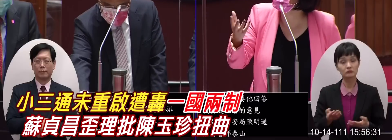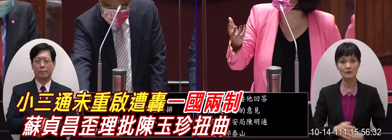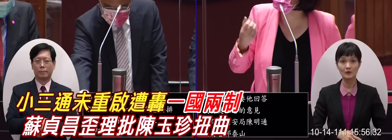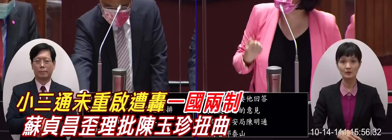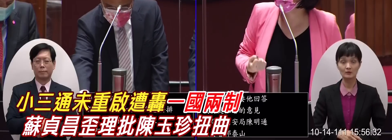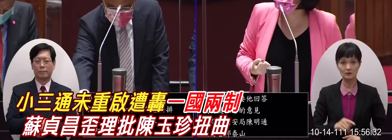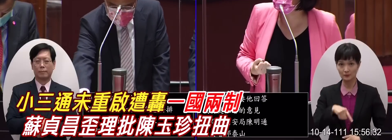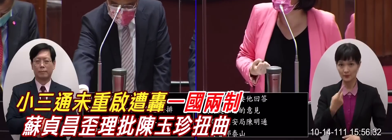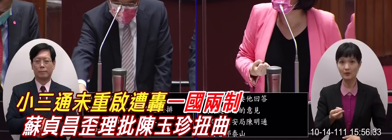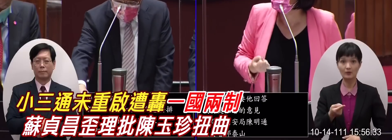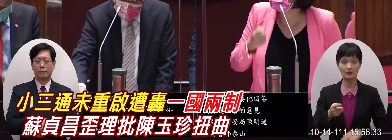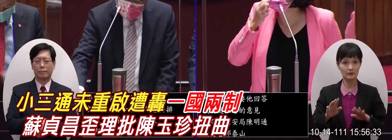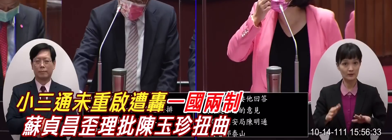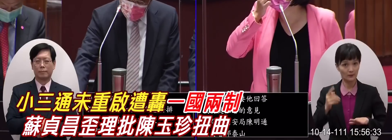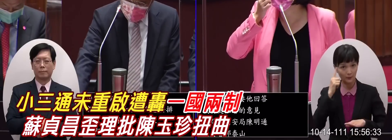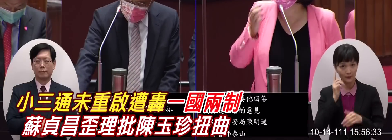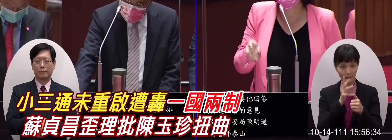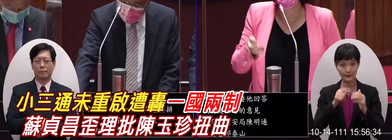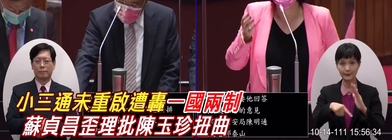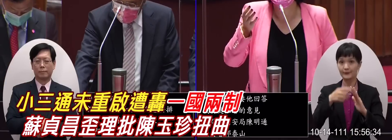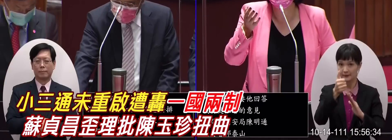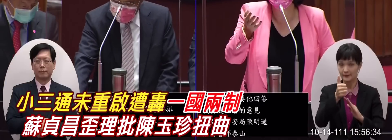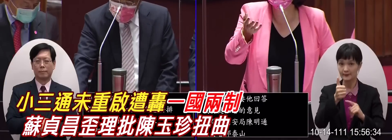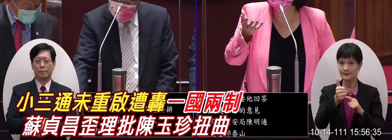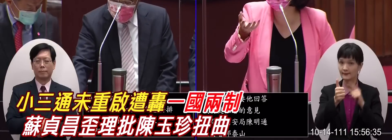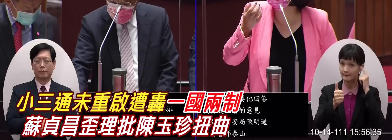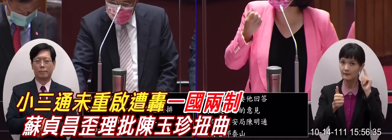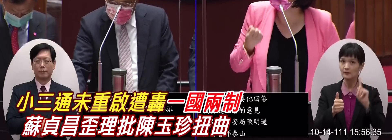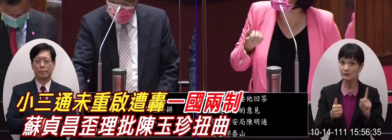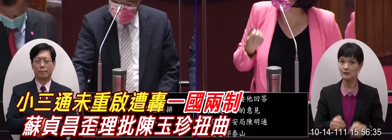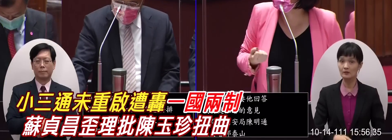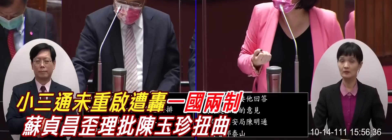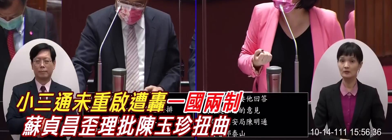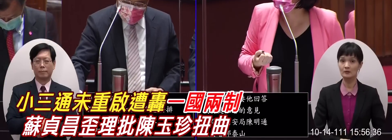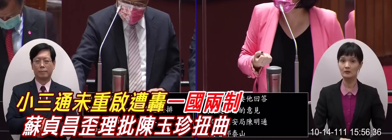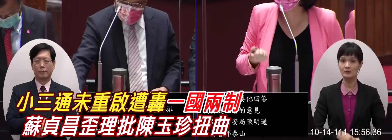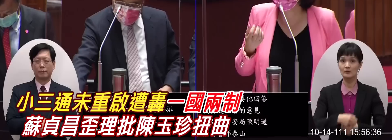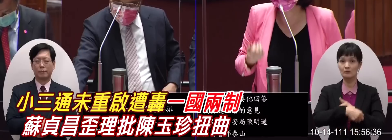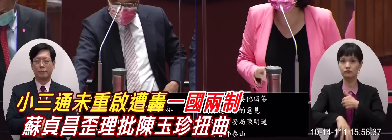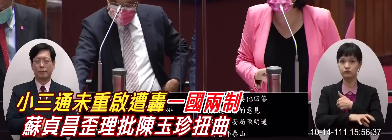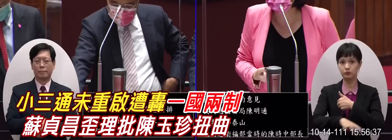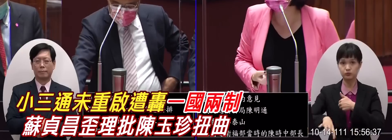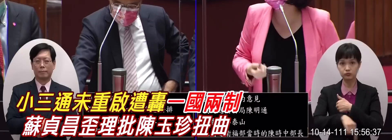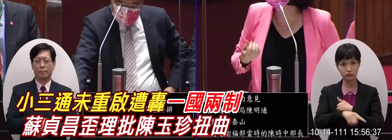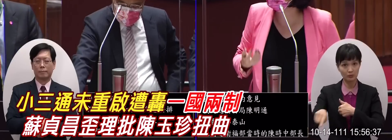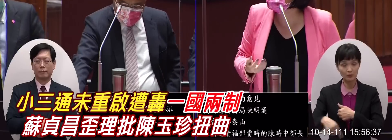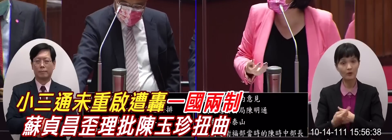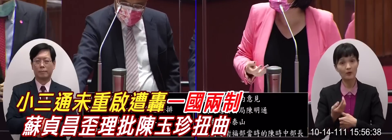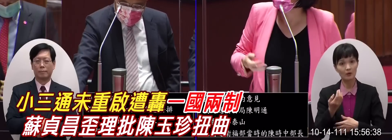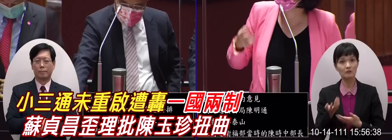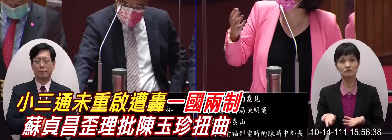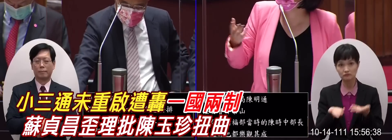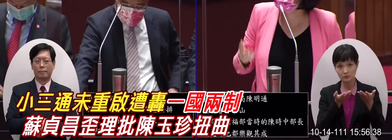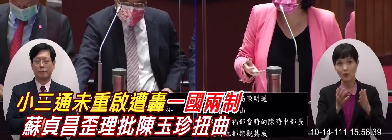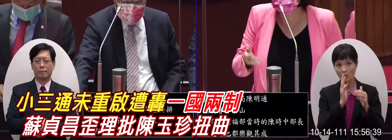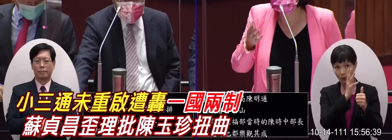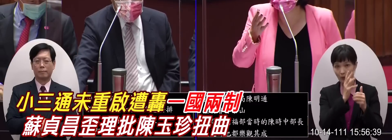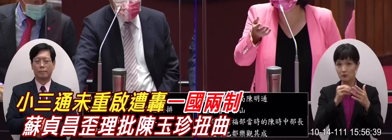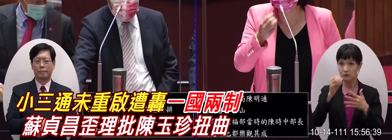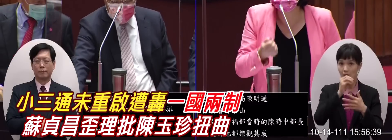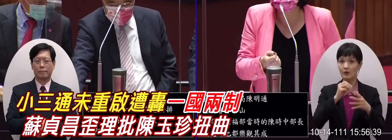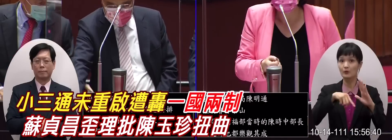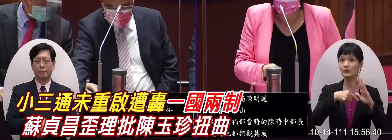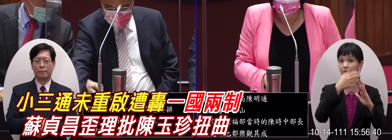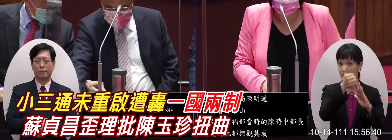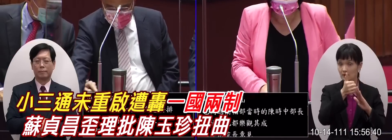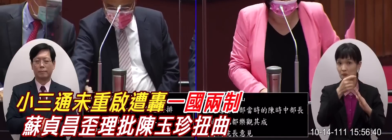才可以统领各部会嘛，各部会最后都说，还是要最高比较高层啊，也许要问到总统，但是没关系，我们既然问不到总统，我们先问到